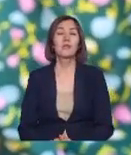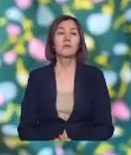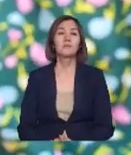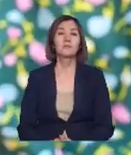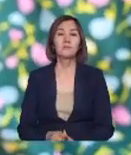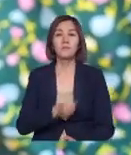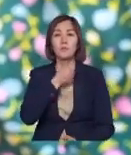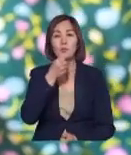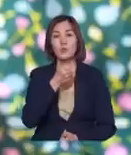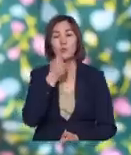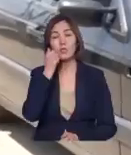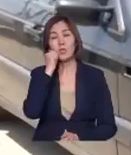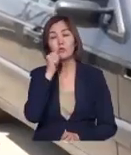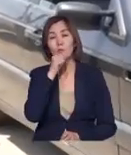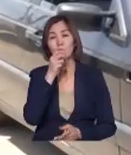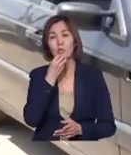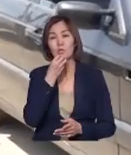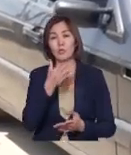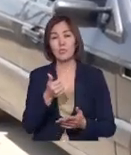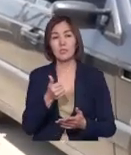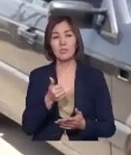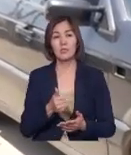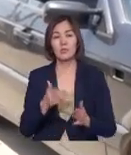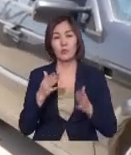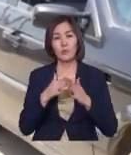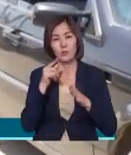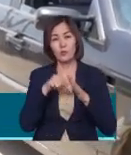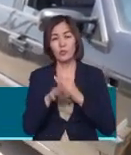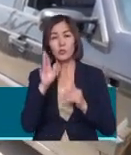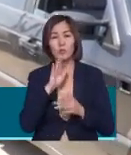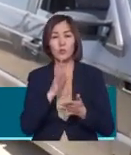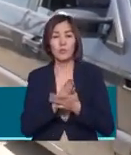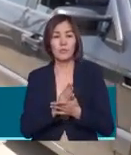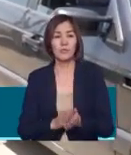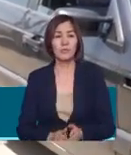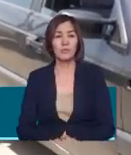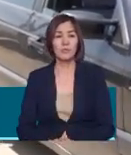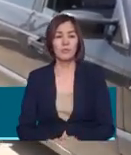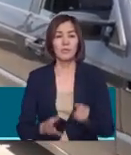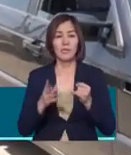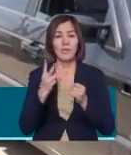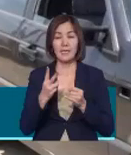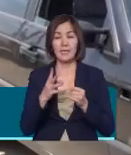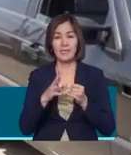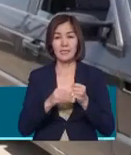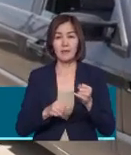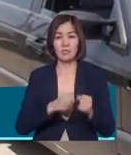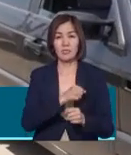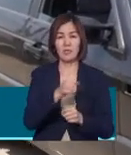кісілерге жақсы ғой, үйде су болған. Елтайда су екі скважина қазған, ол жерде